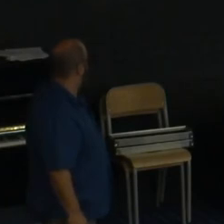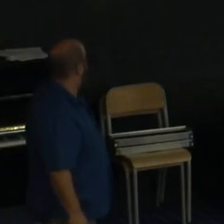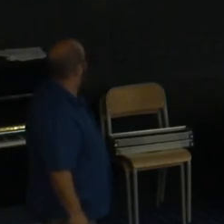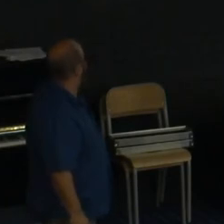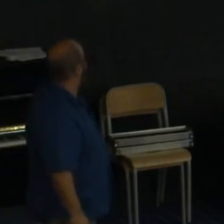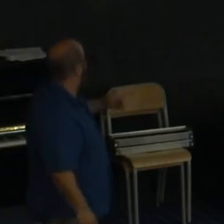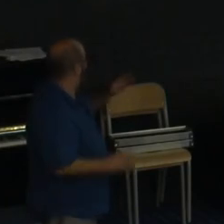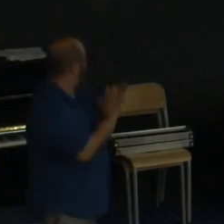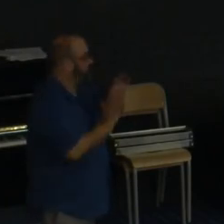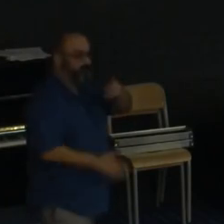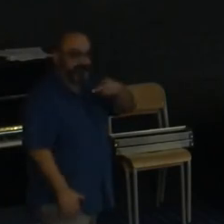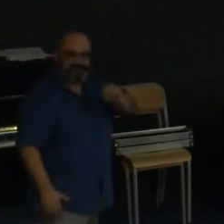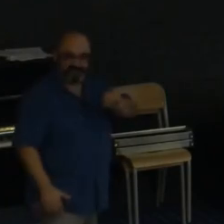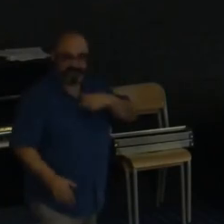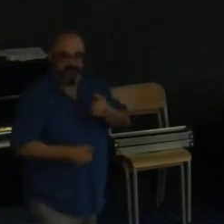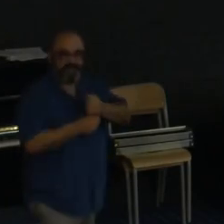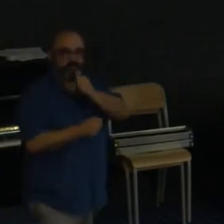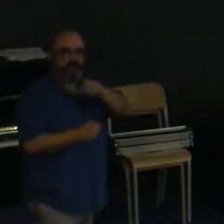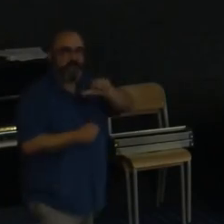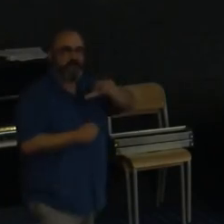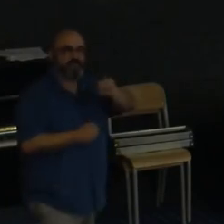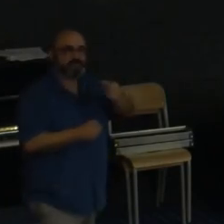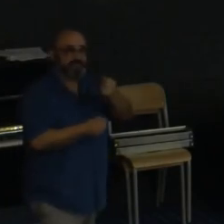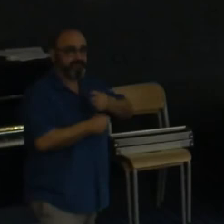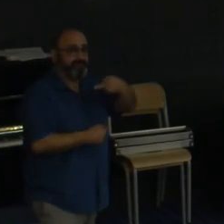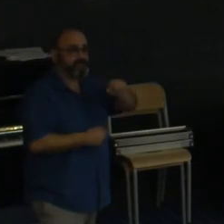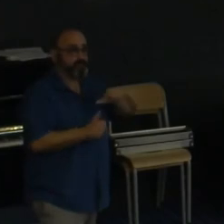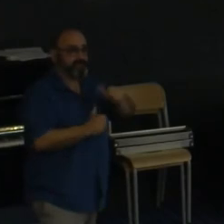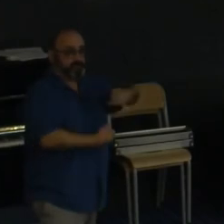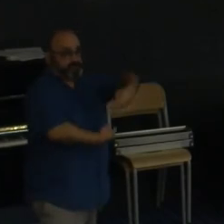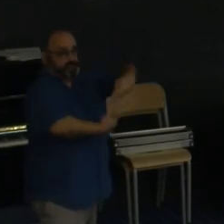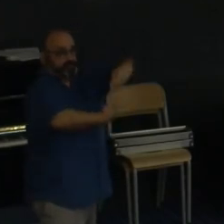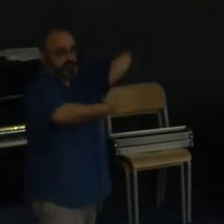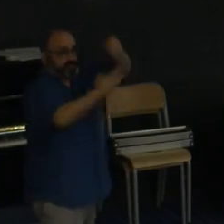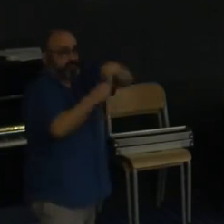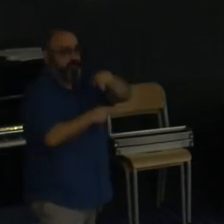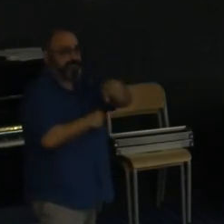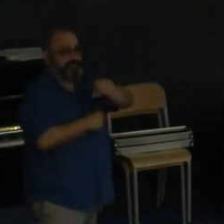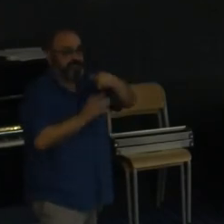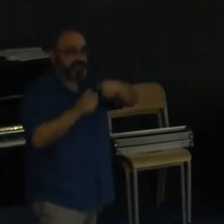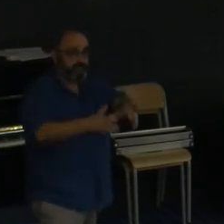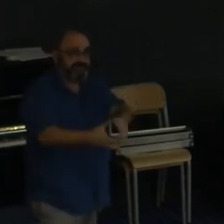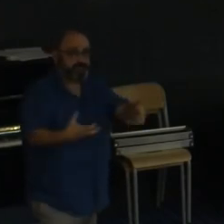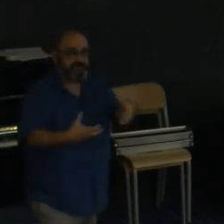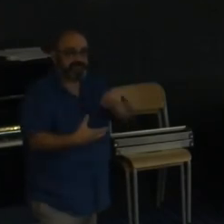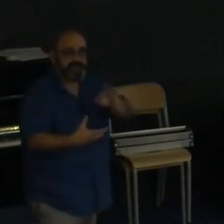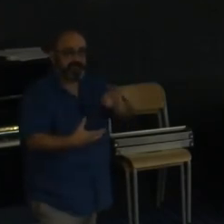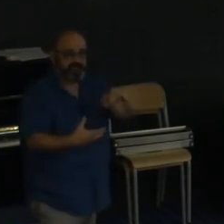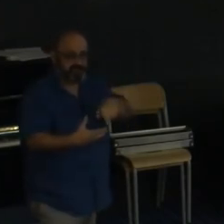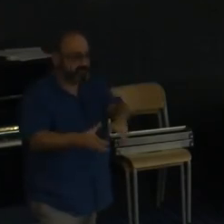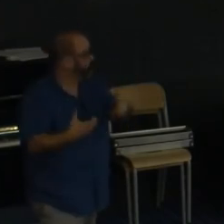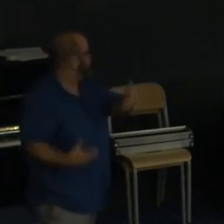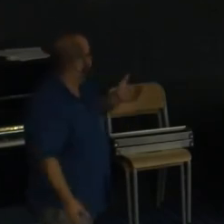la fonction ps c'est un alias que j'ai créé tout à l'heure et qui s'amuse simplement à regarder tout ce qui se trouve dans self, dans le dictionnaire de self, et en fait il retourne toutes les